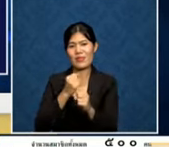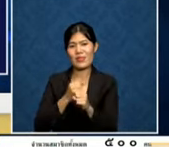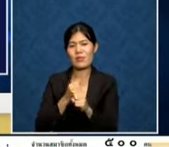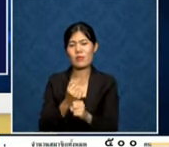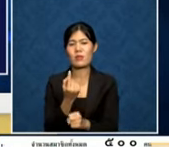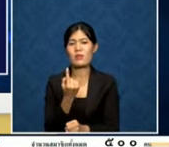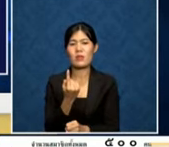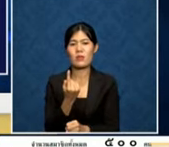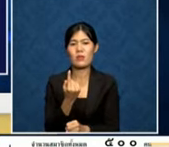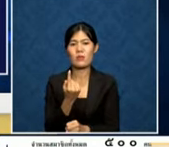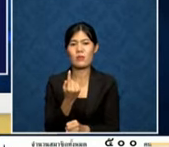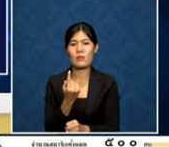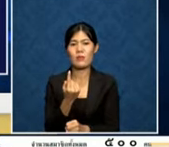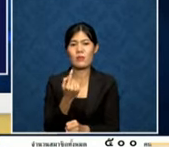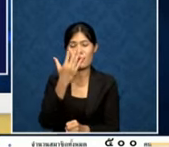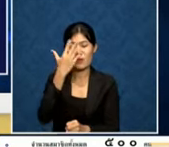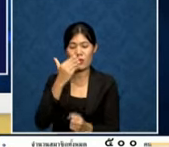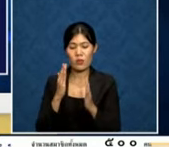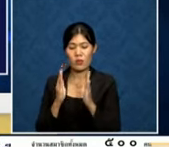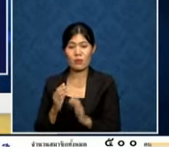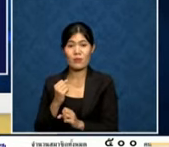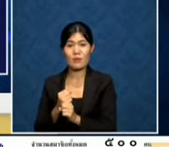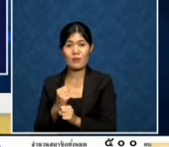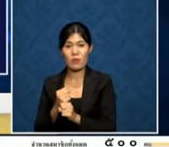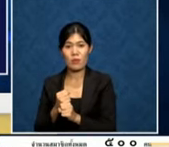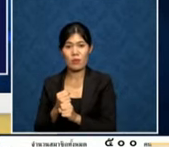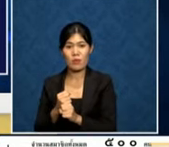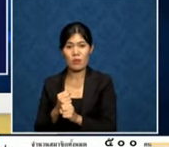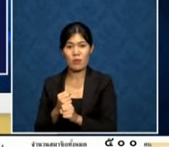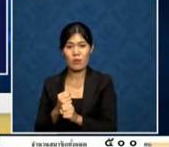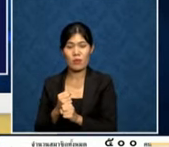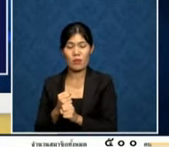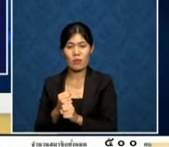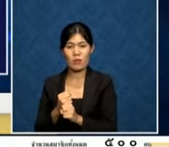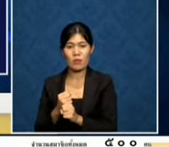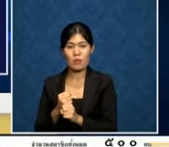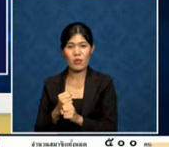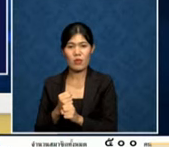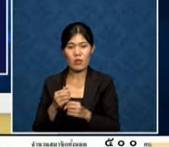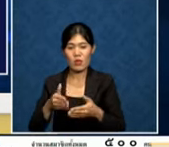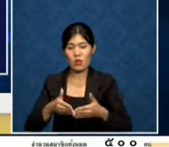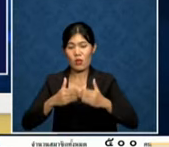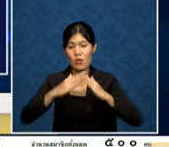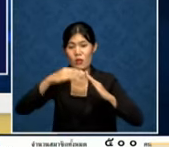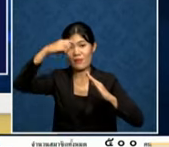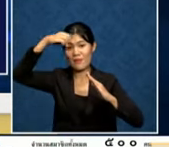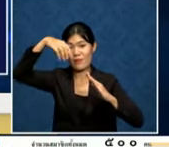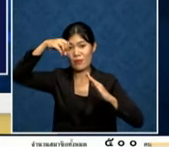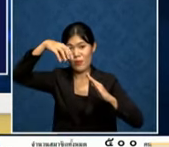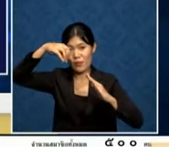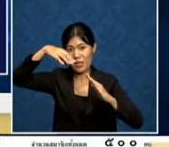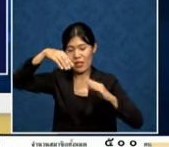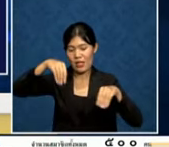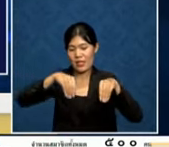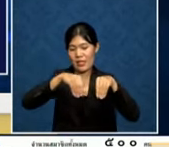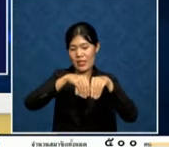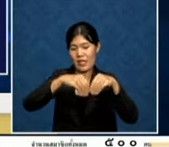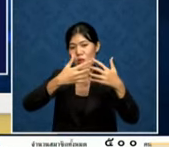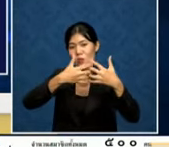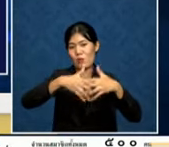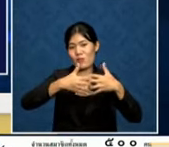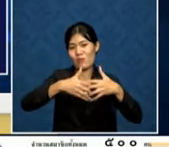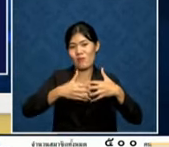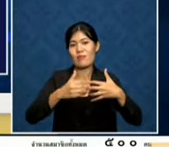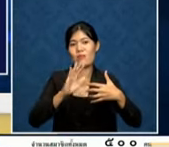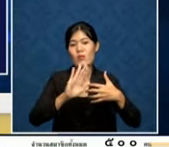อย่างเดียวครับคือการที่ผู้ประกอบการสามารถติดตั้งโรงไฟฟ้าสร้างโรงไฟฟ้าได้ในบริเวณโรงงานของตัวเอง